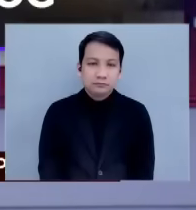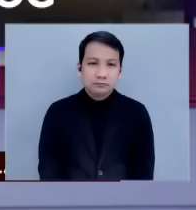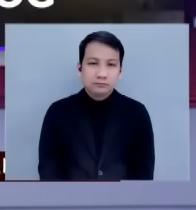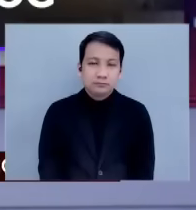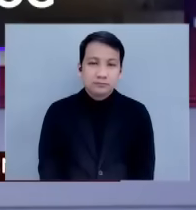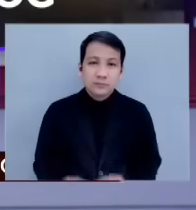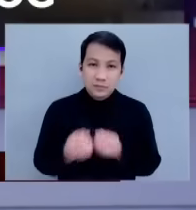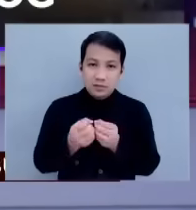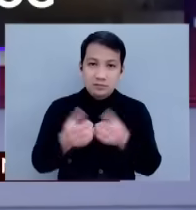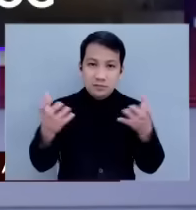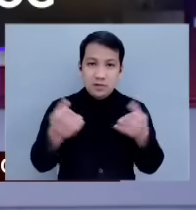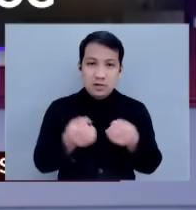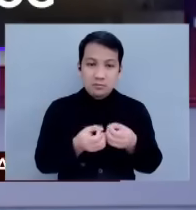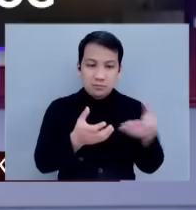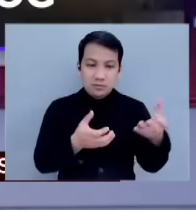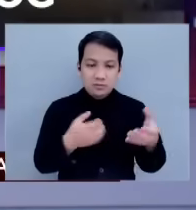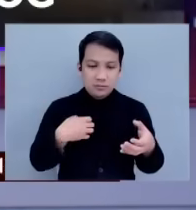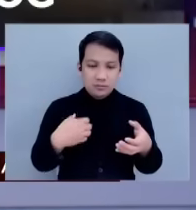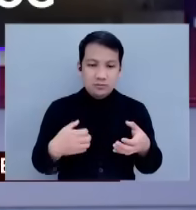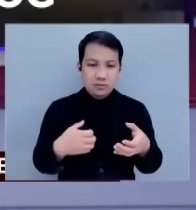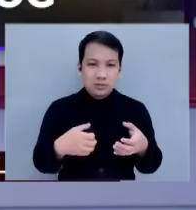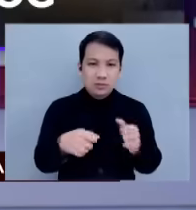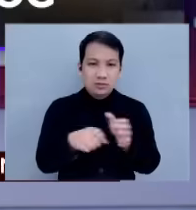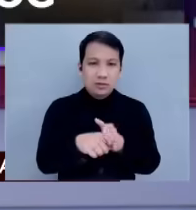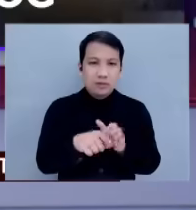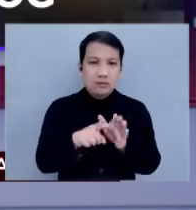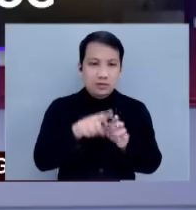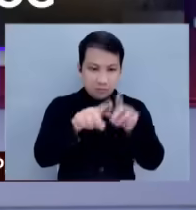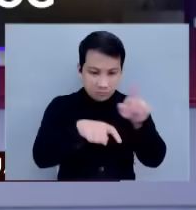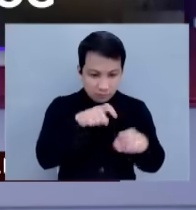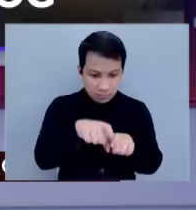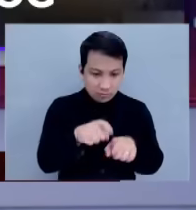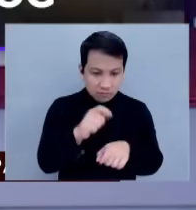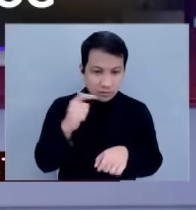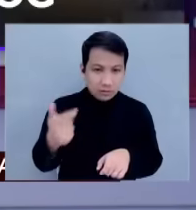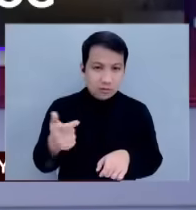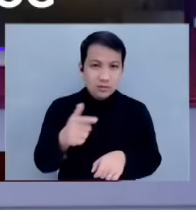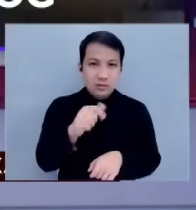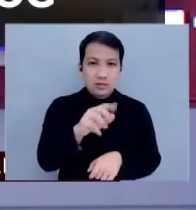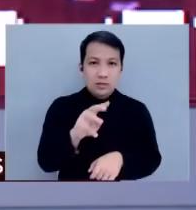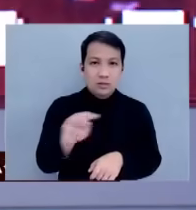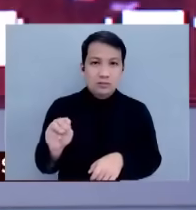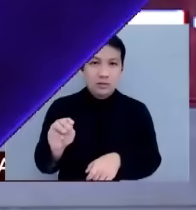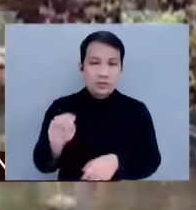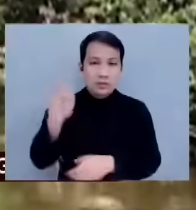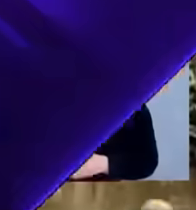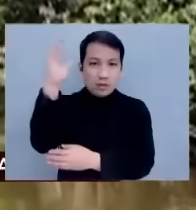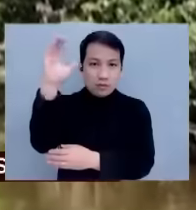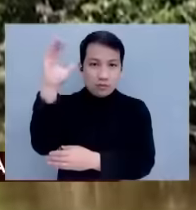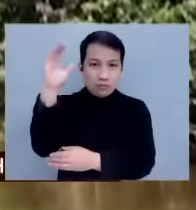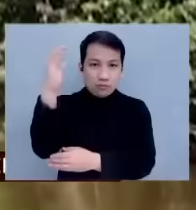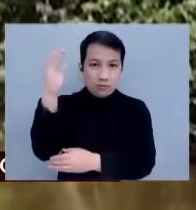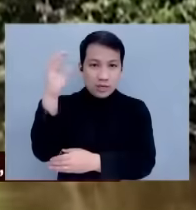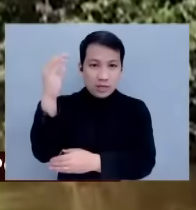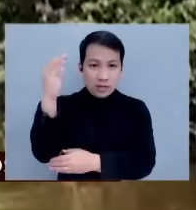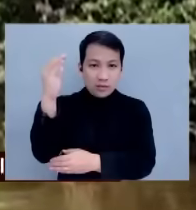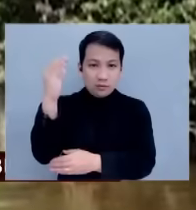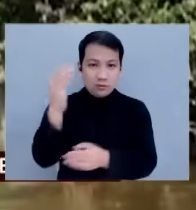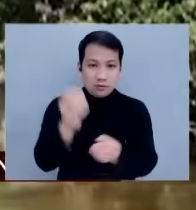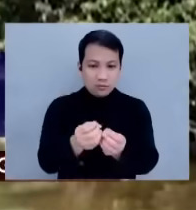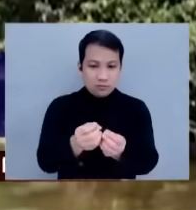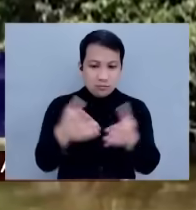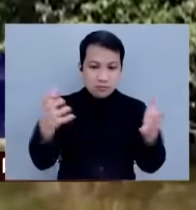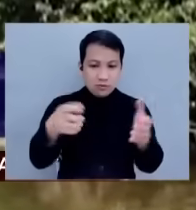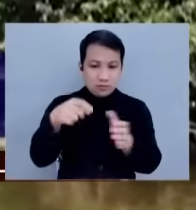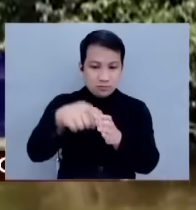Pinasabog ng mga pulis ang mga ilegal na minahan ng ginto sa Amazon River sa Colombia. Winasak nila ang mga mining dredges